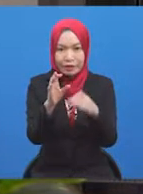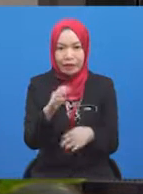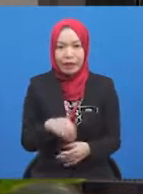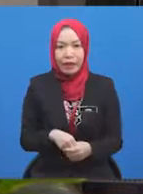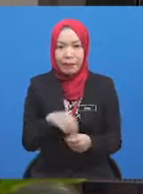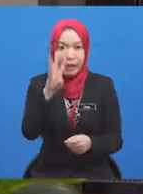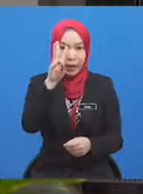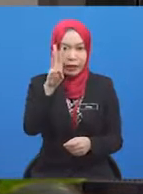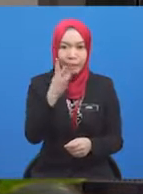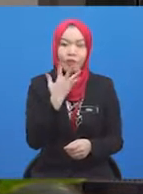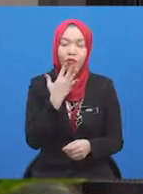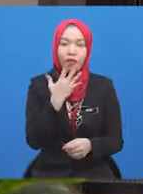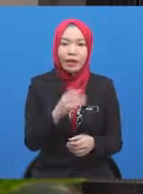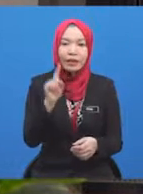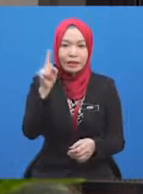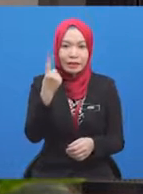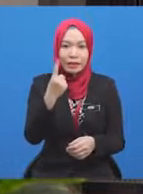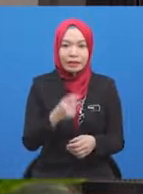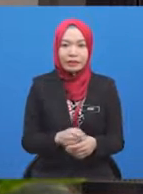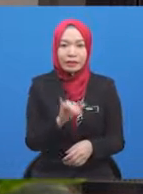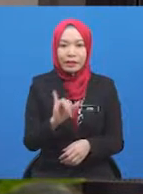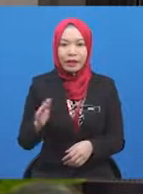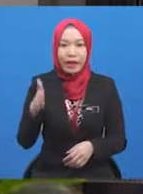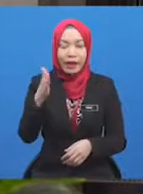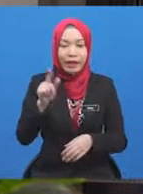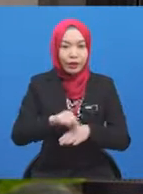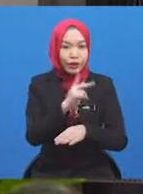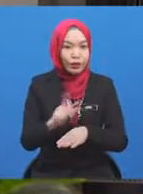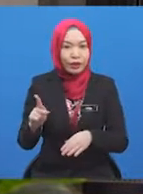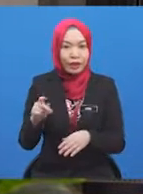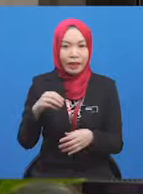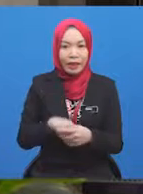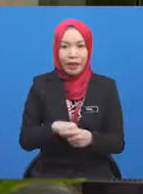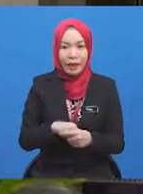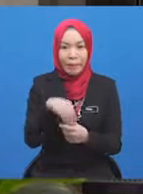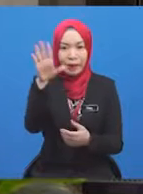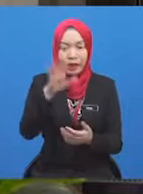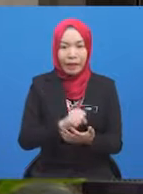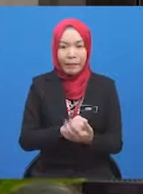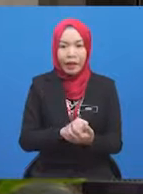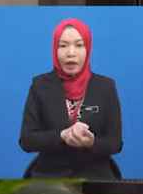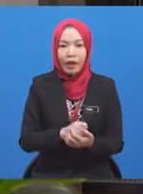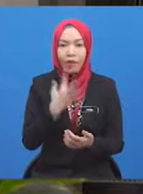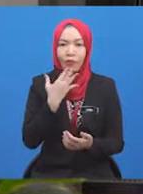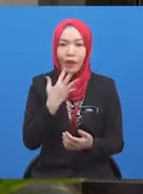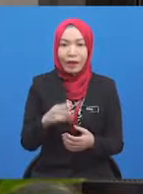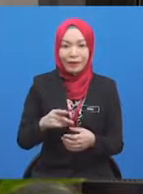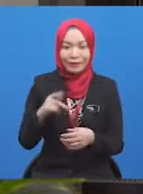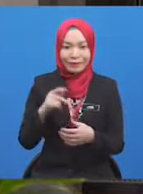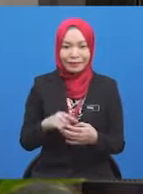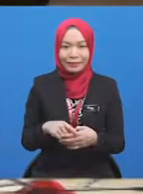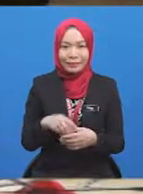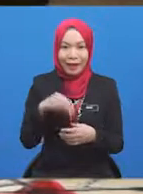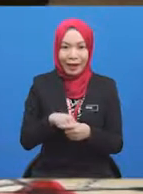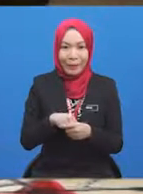tools utama sahaja yang akan digunakan dalam mengaplikasi warna ke dalam hasil seni